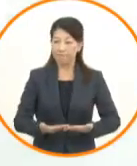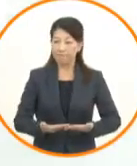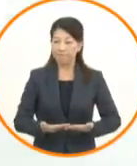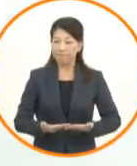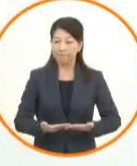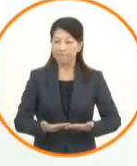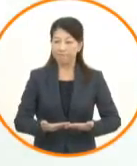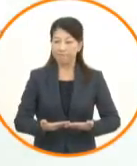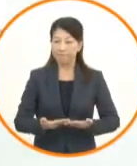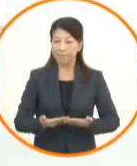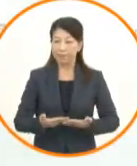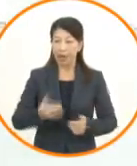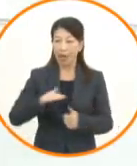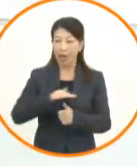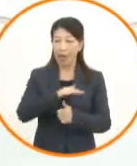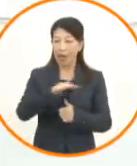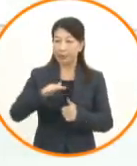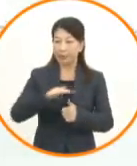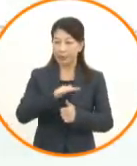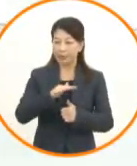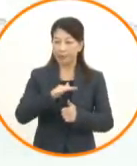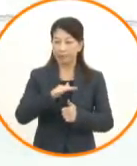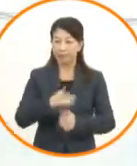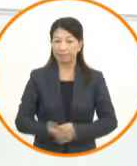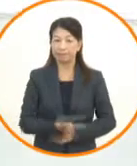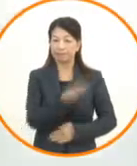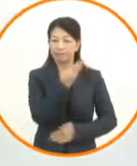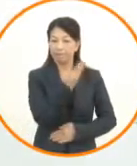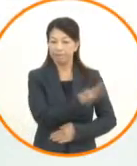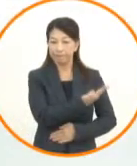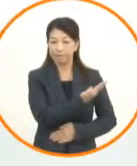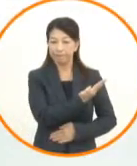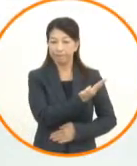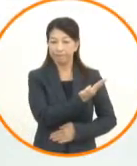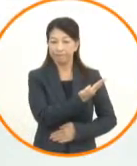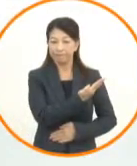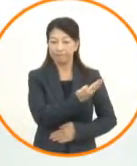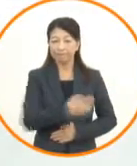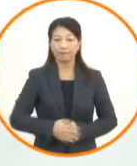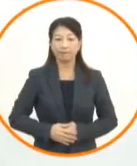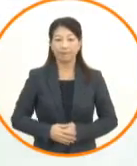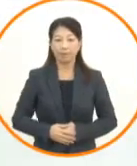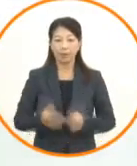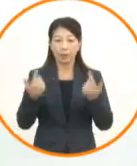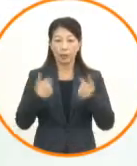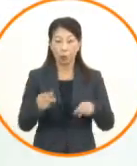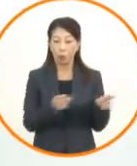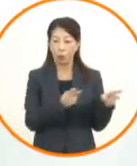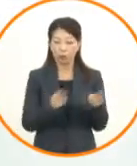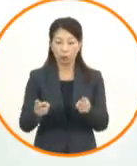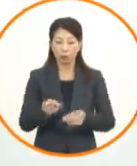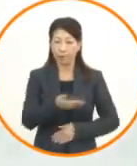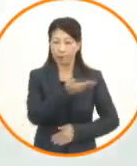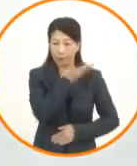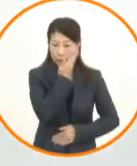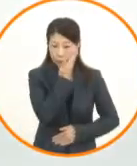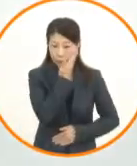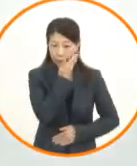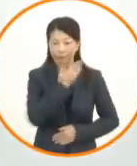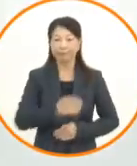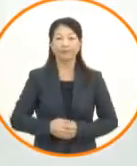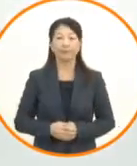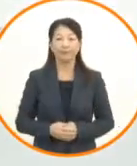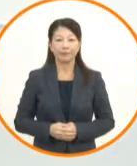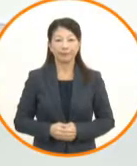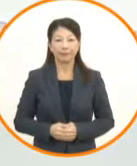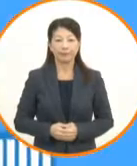全、愛知、安心安全愛知。日頃の備えが大切だからな。